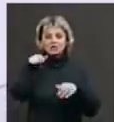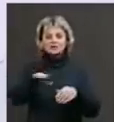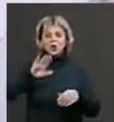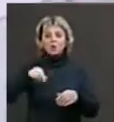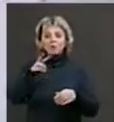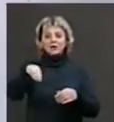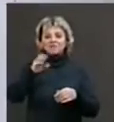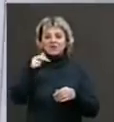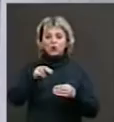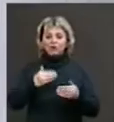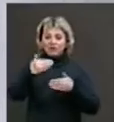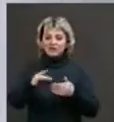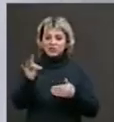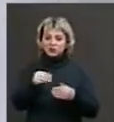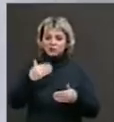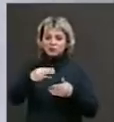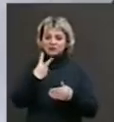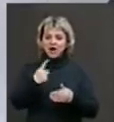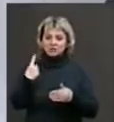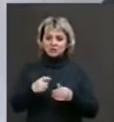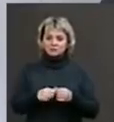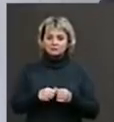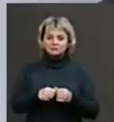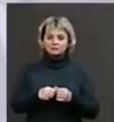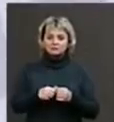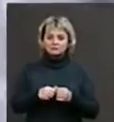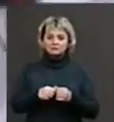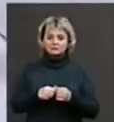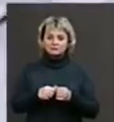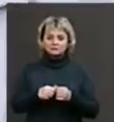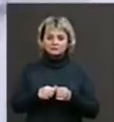Затем Матвейков вывел Ростов вперед 2-1.